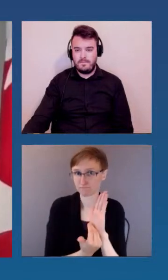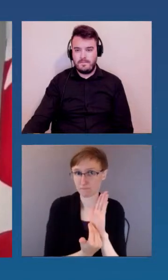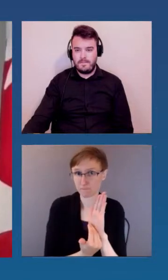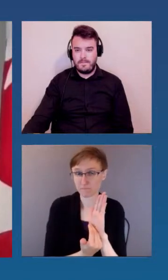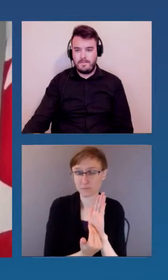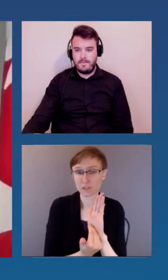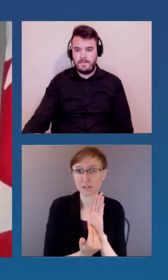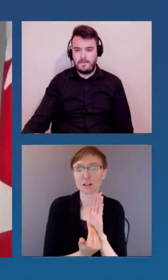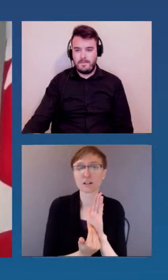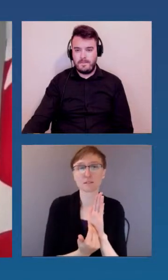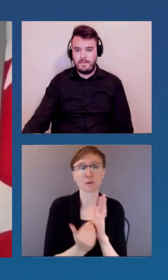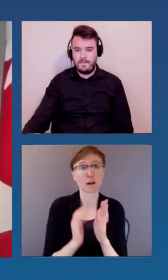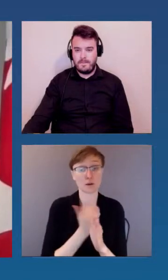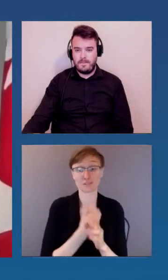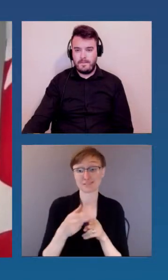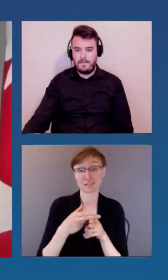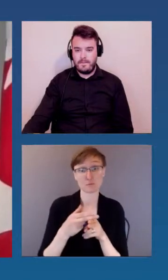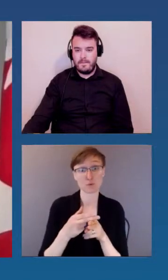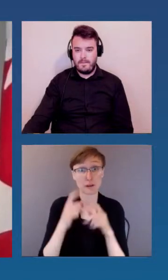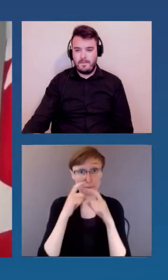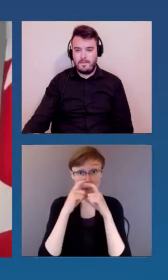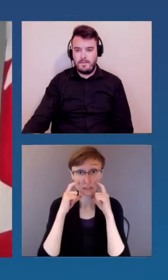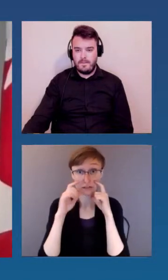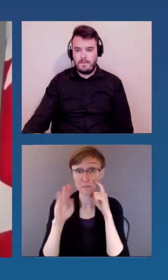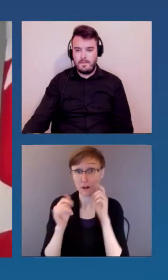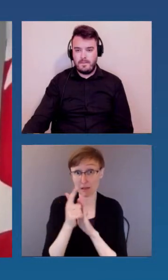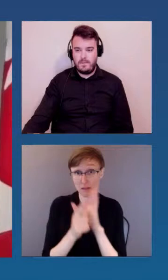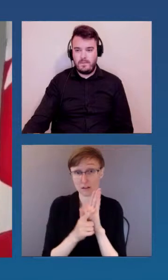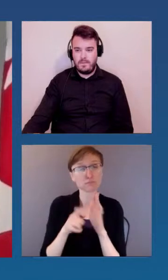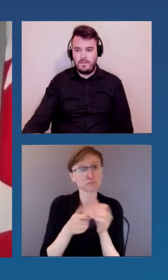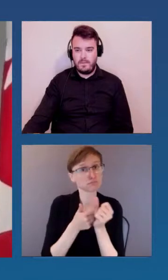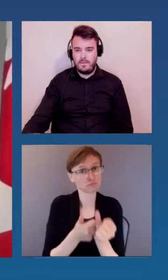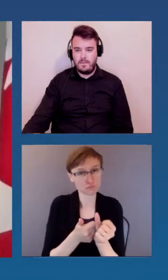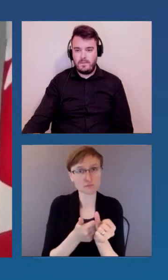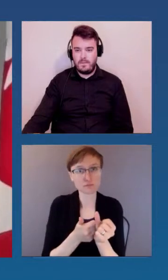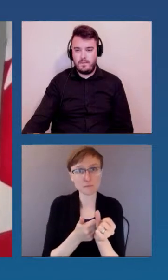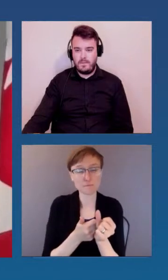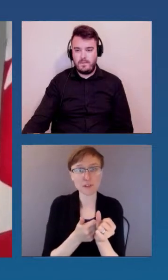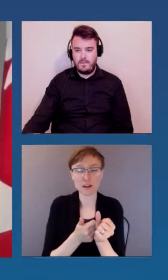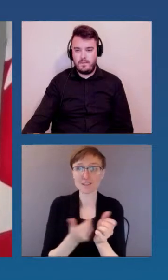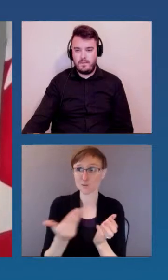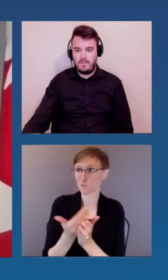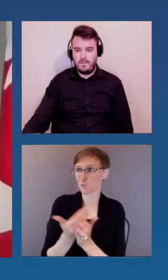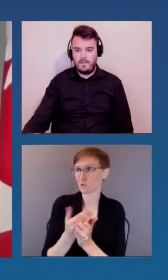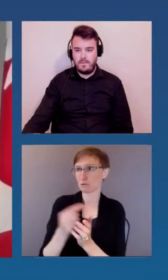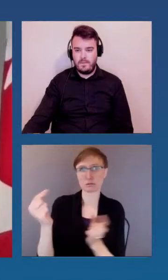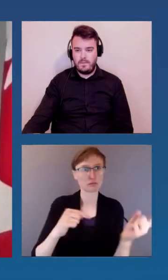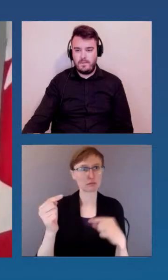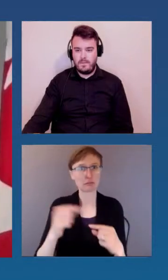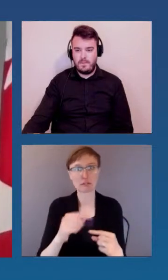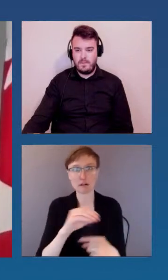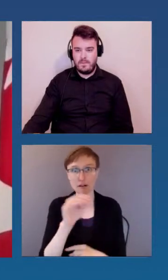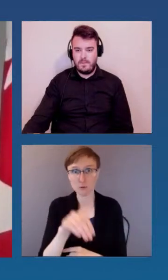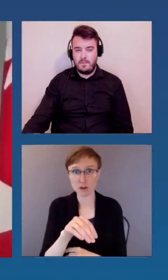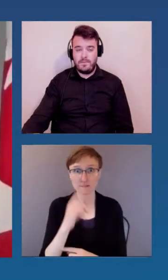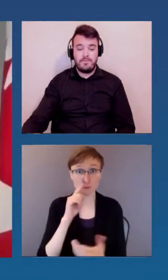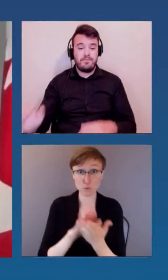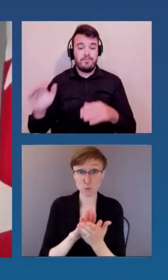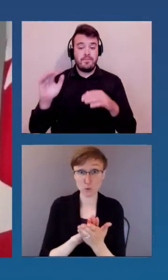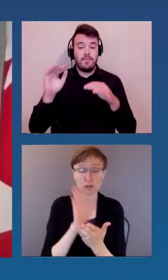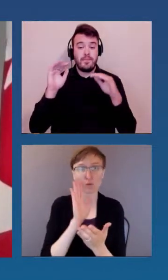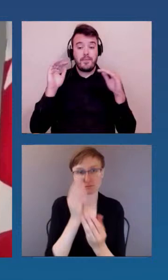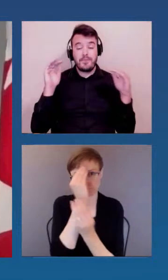college and university abide by the public health recommendations on campus and around the city. Wear a mask, limit physical gatherings, and